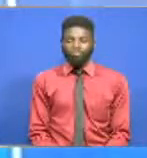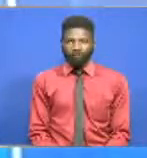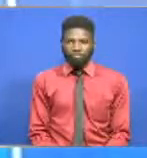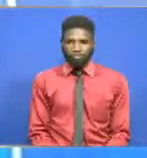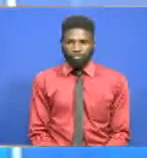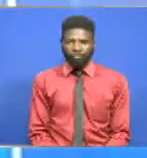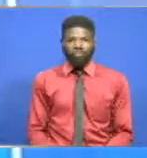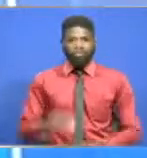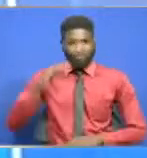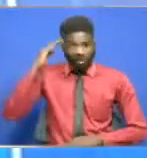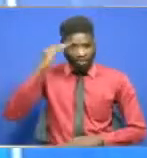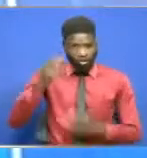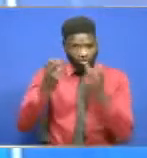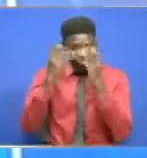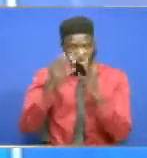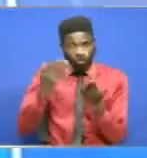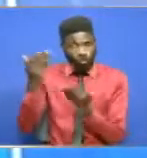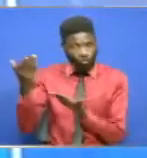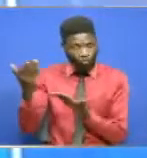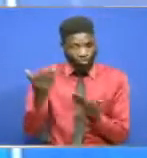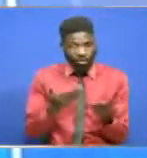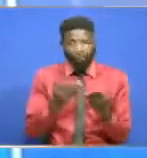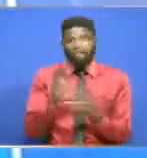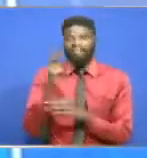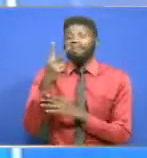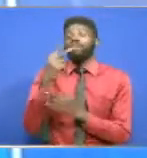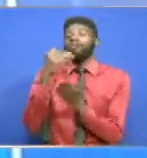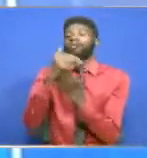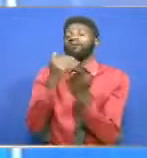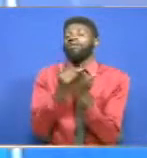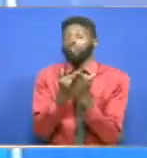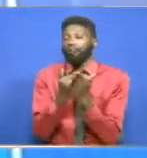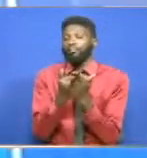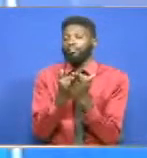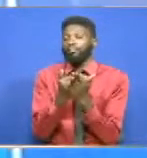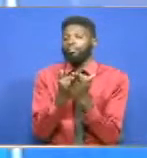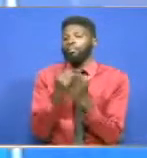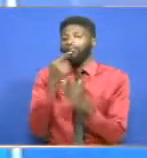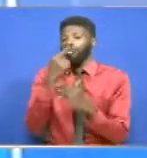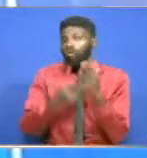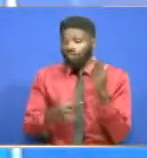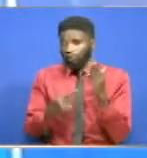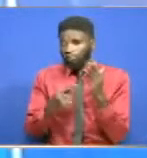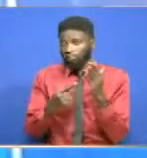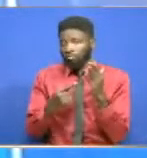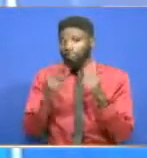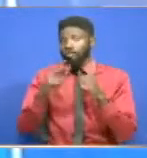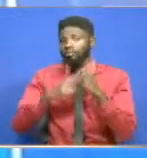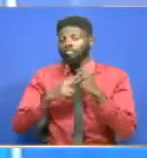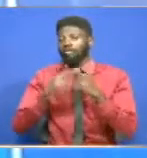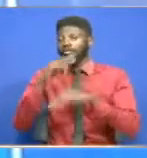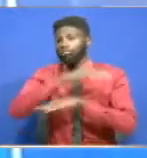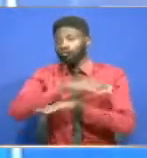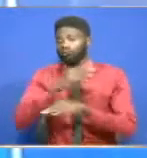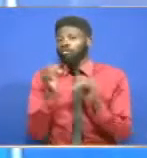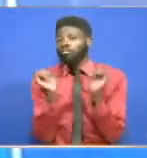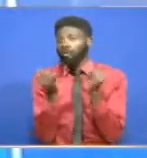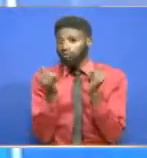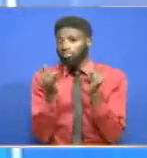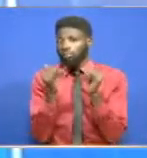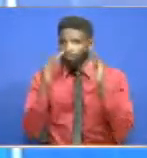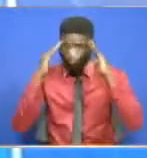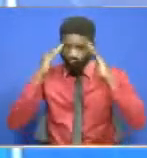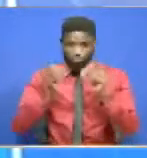Na mtazamaji, karibu sana kwenye awamu ya pili ya Darubini Weekendi ambapo tunaangazia michezo. Timu ya taifa ya soka Harambee